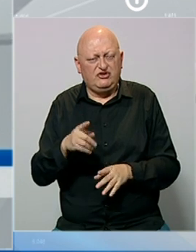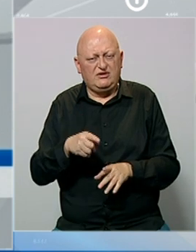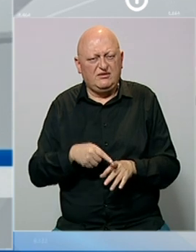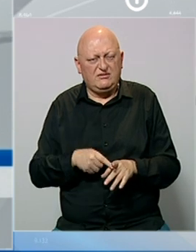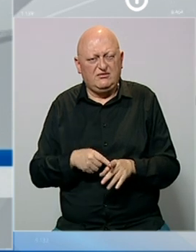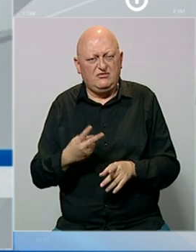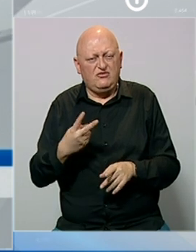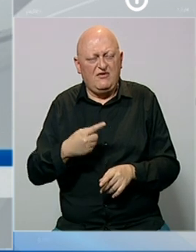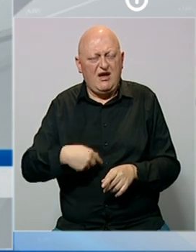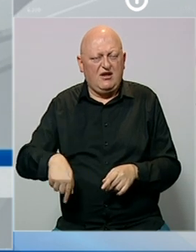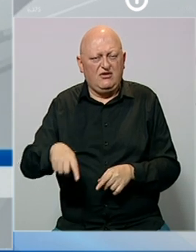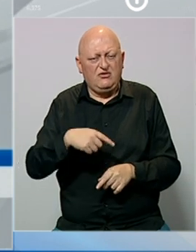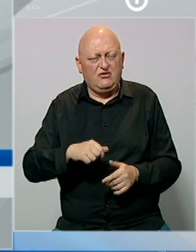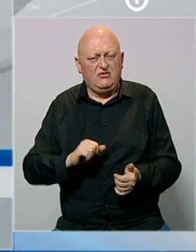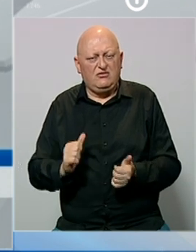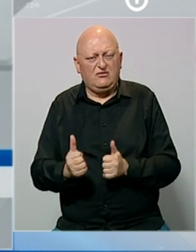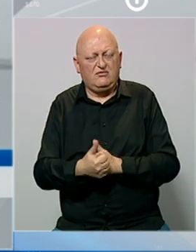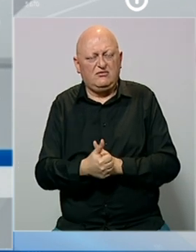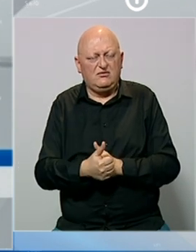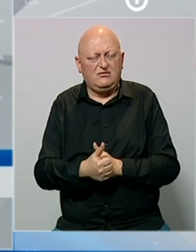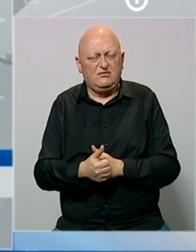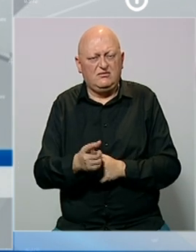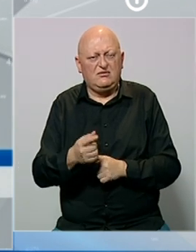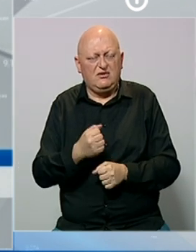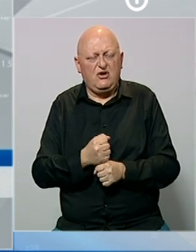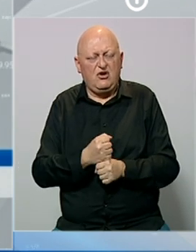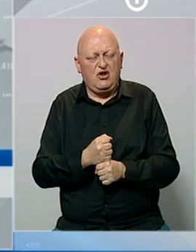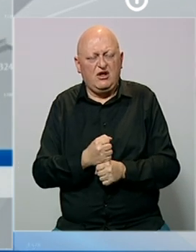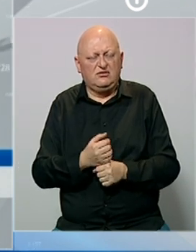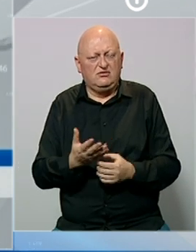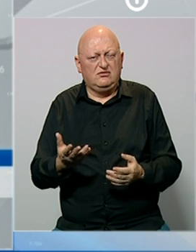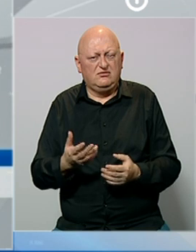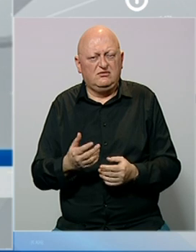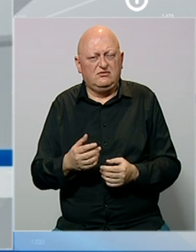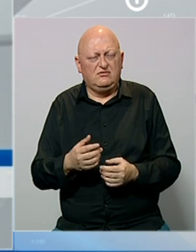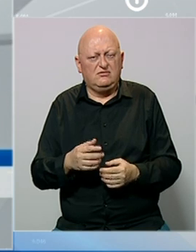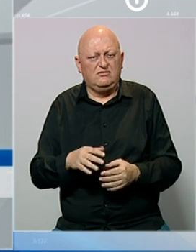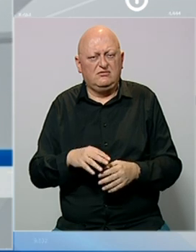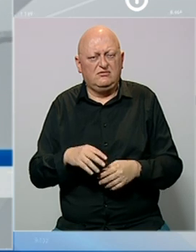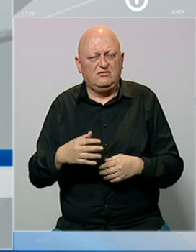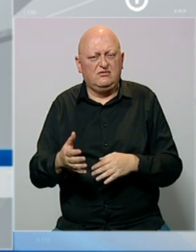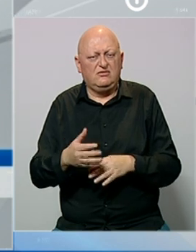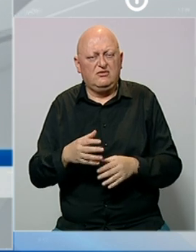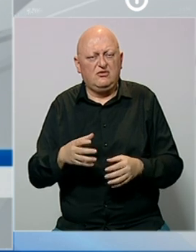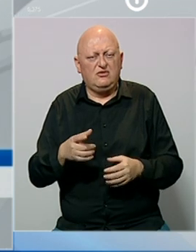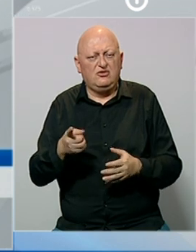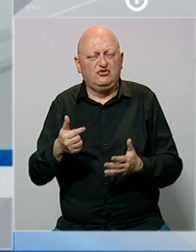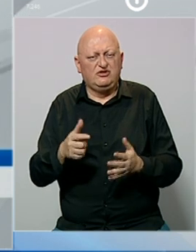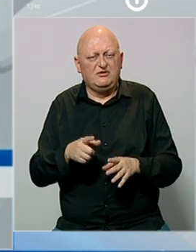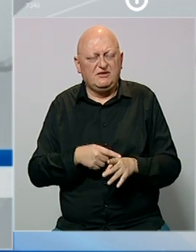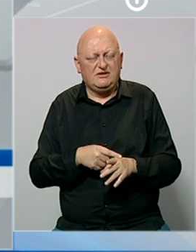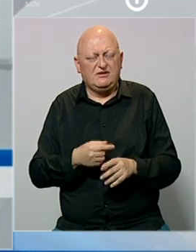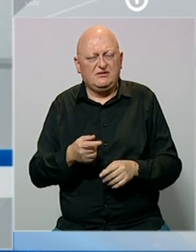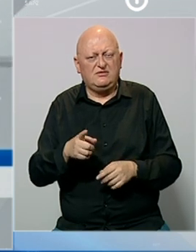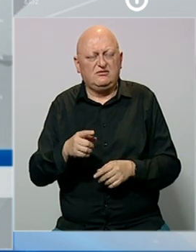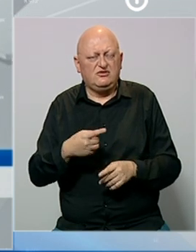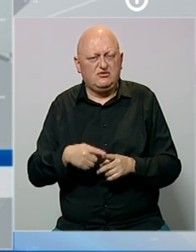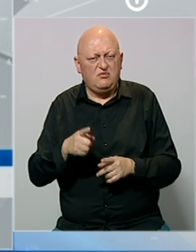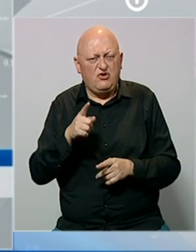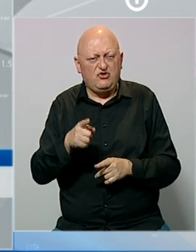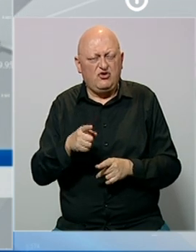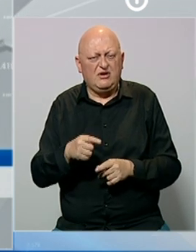u 2 kruga, a prvenstveno je bio zamisao da se radi pomoć za ove kategorije stanovništva za 6 mjeseci. Zbog toga